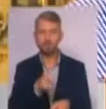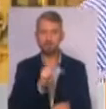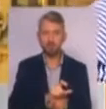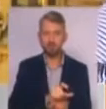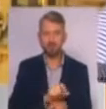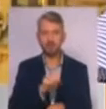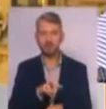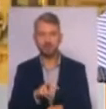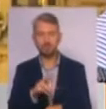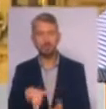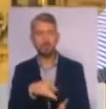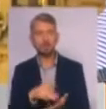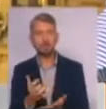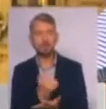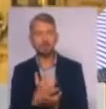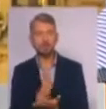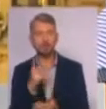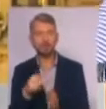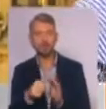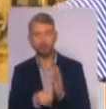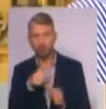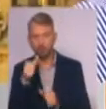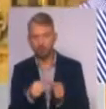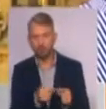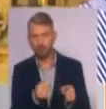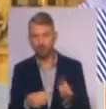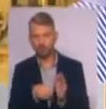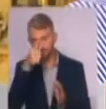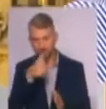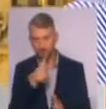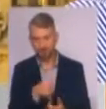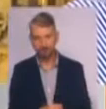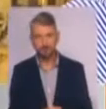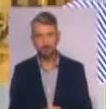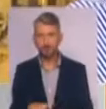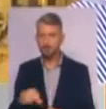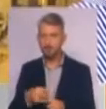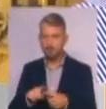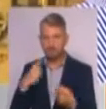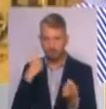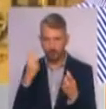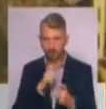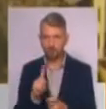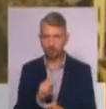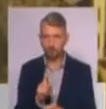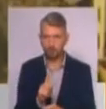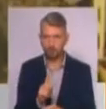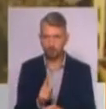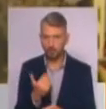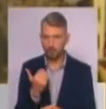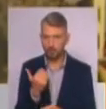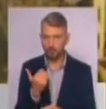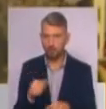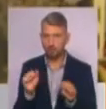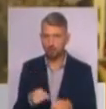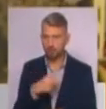ніж місто заробило в 2016 році, теж за 6 місяців. Ось вся ця інформація, яку дійсно ось таким чином